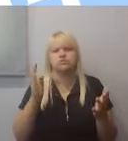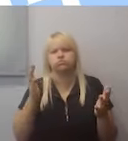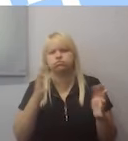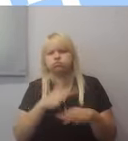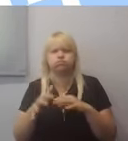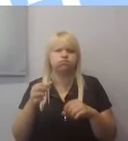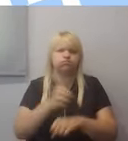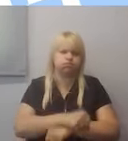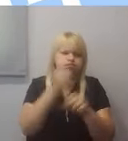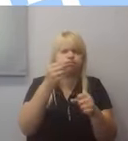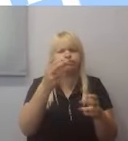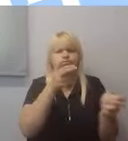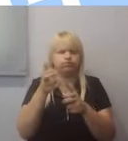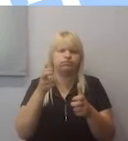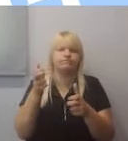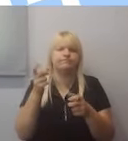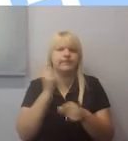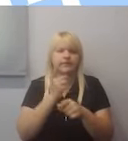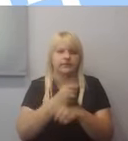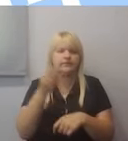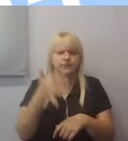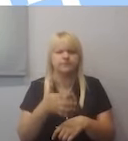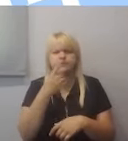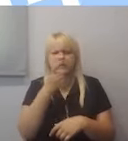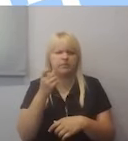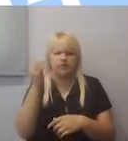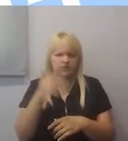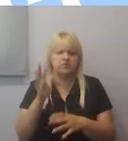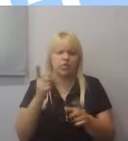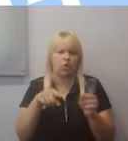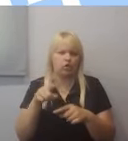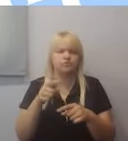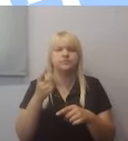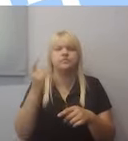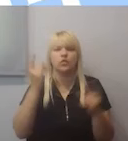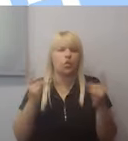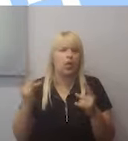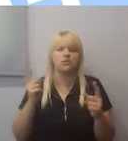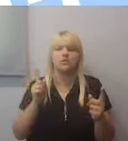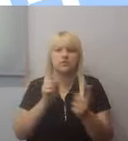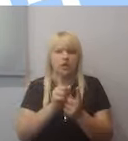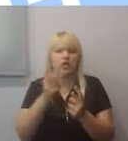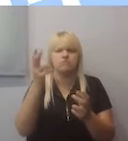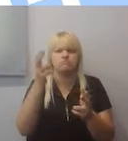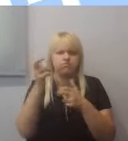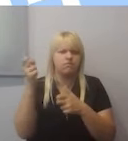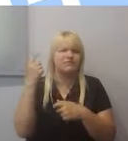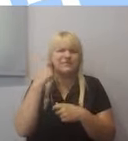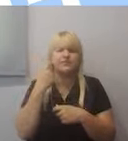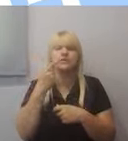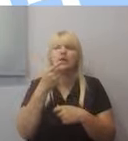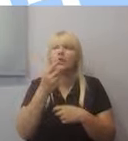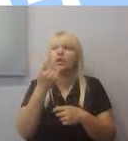daži primitīvi punkti jo viņus te simtiem var uzskaitīt neej pie logiem ja dzirdi šāvienus mums ir tā ja dzirdi šāvienu skrien pie loga